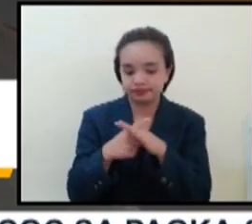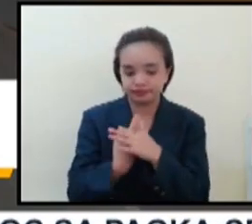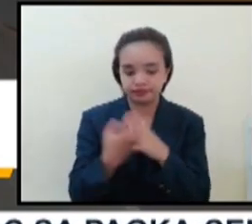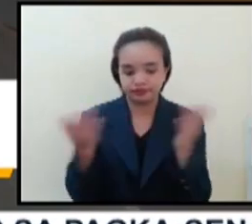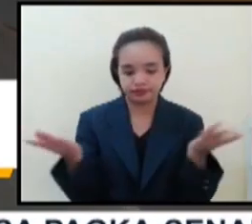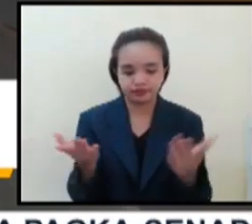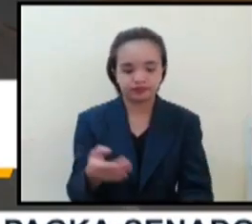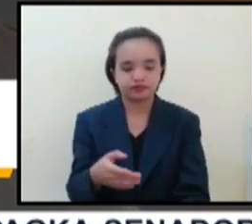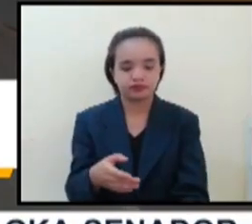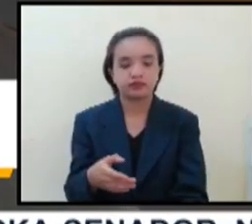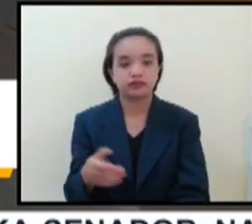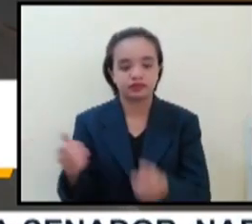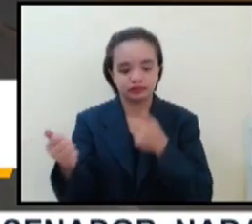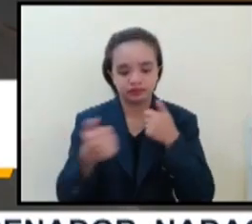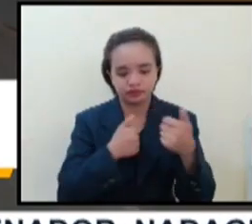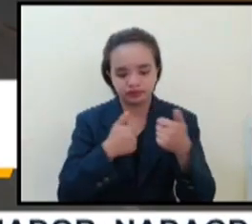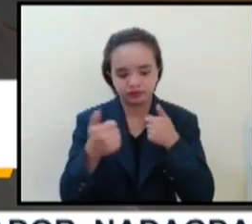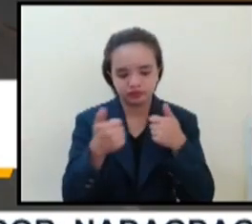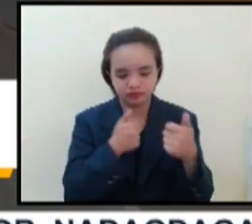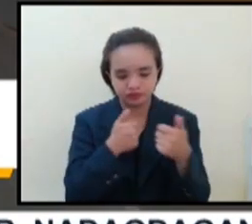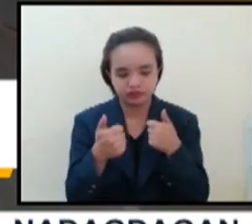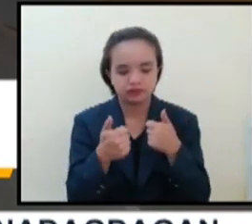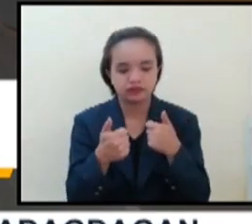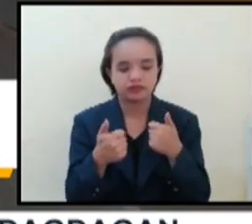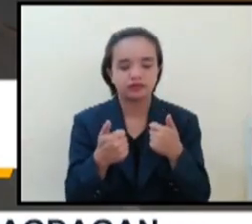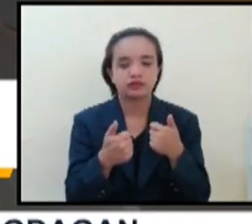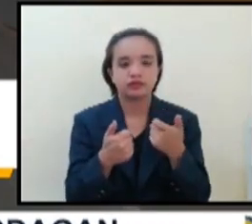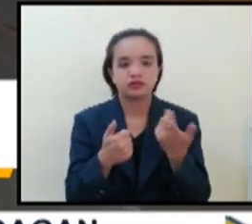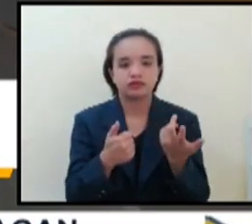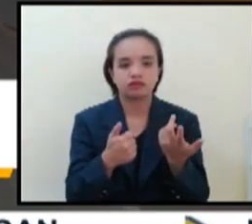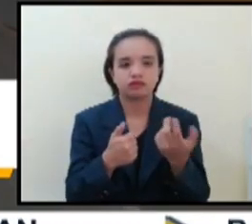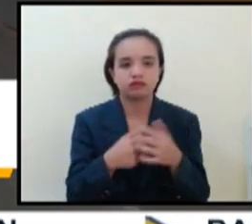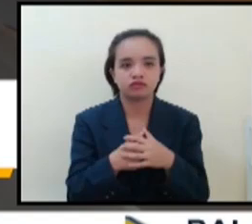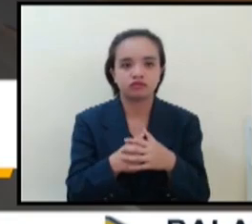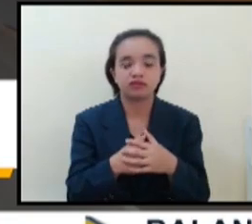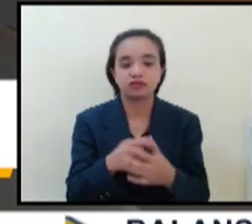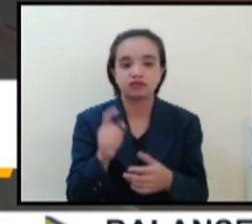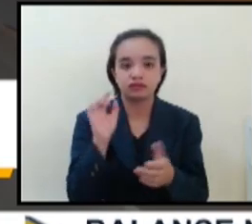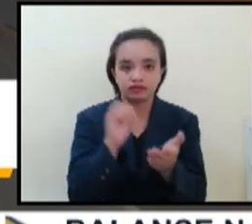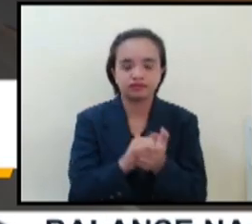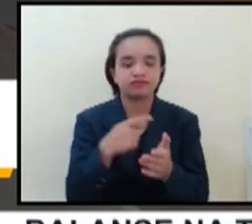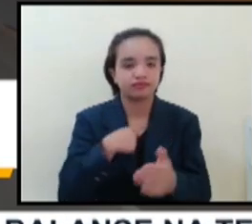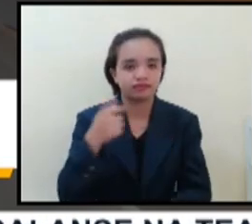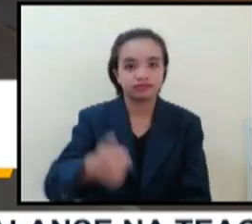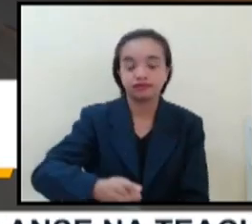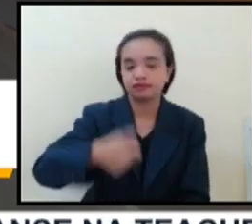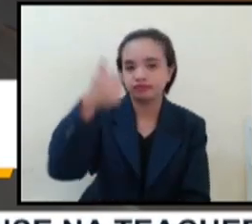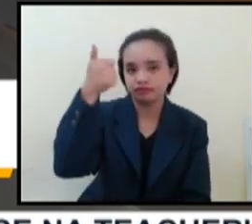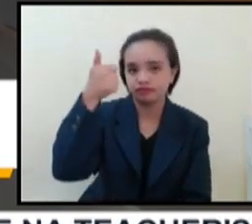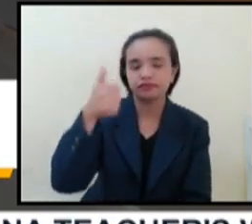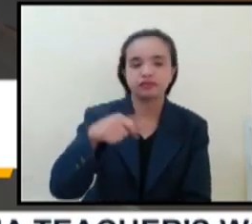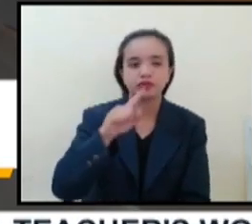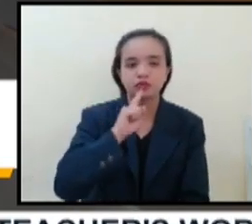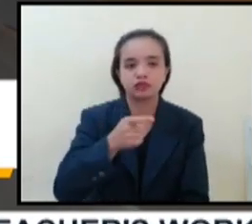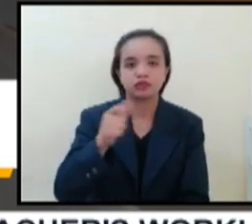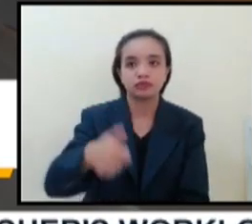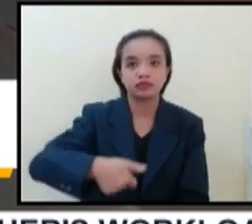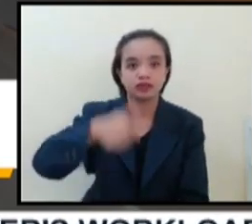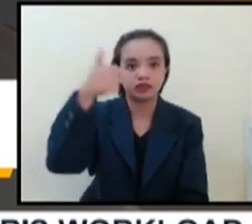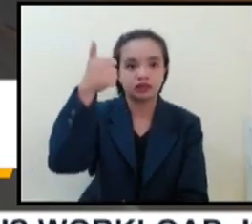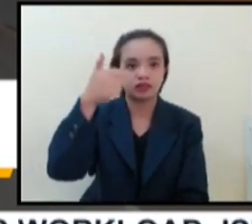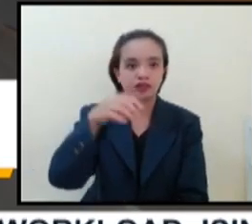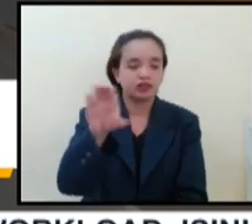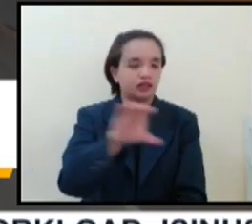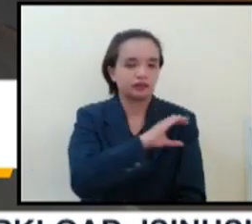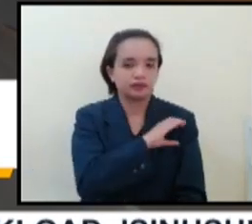contest. Okay. It's called Metro Pop Star Search. Mm-hmm. So doon ako nanalo, naging grand champion. And okay, then mula noon,